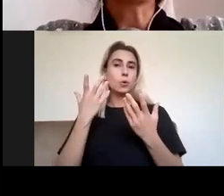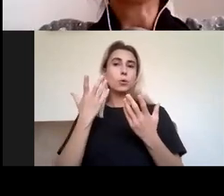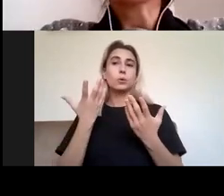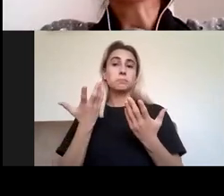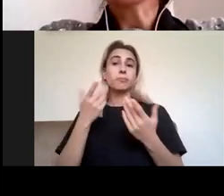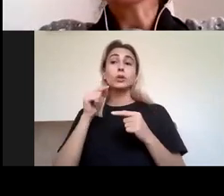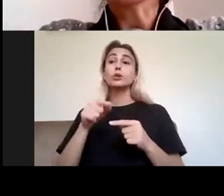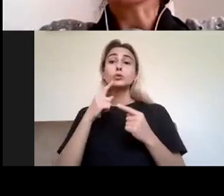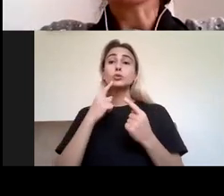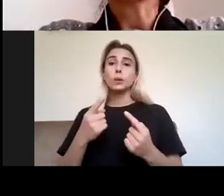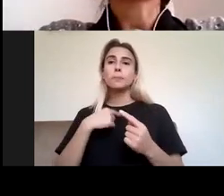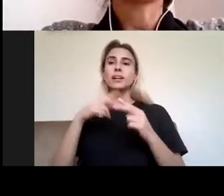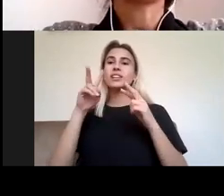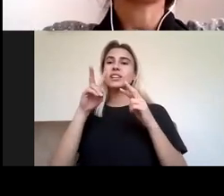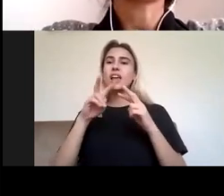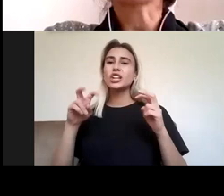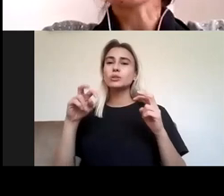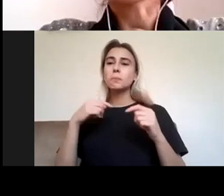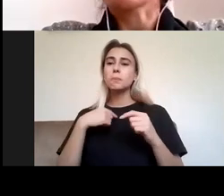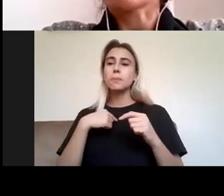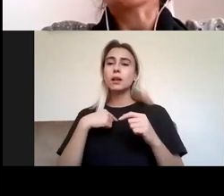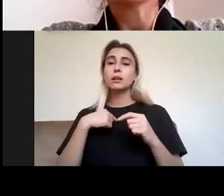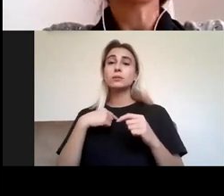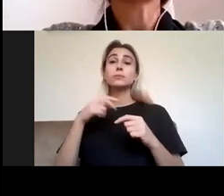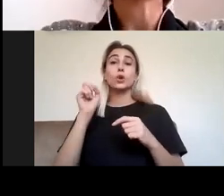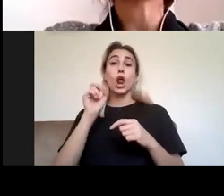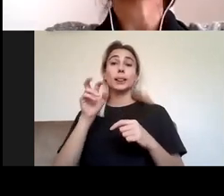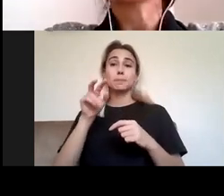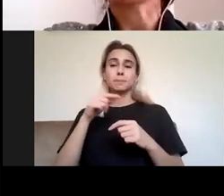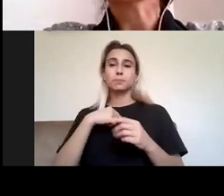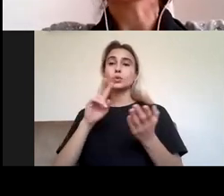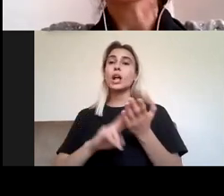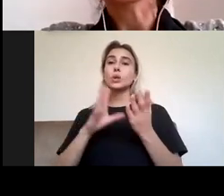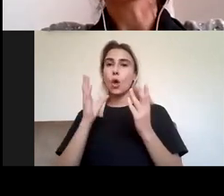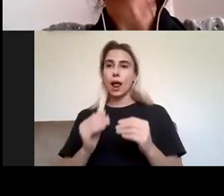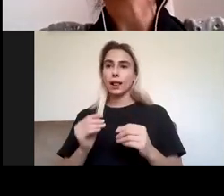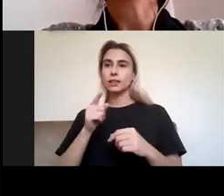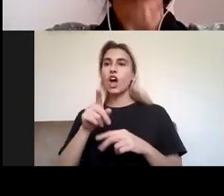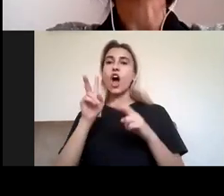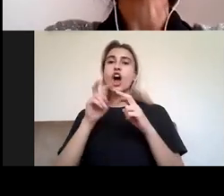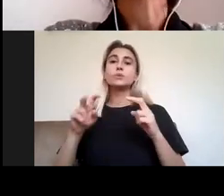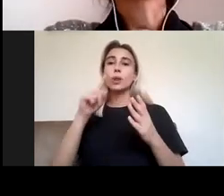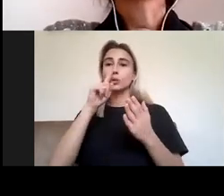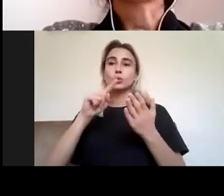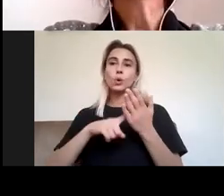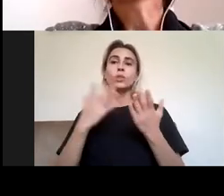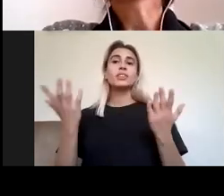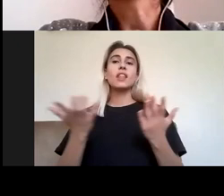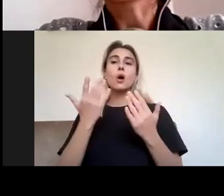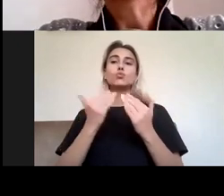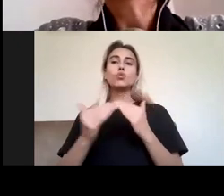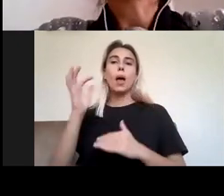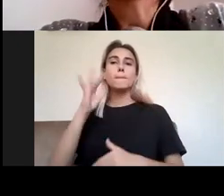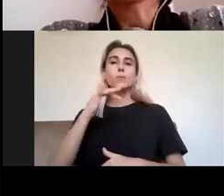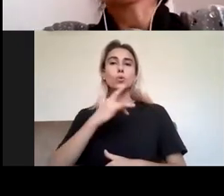şunu söyleyeyim ben bir yani bir öğretim üyesi olarak ve bu konuyla ilgili de araştırmalar noktasında çok da hem